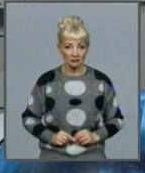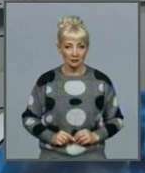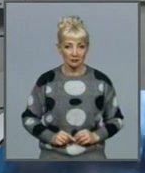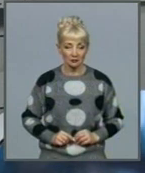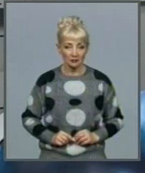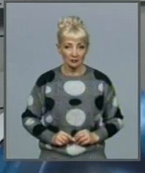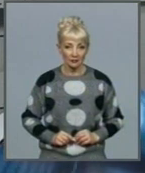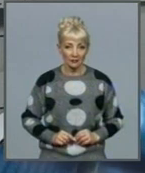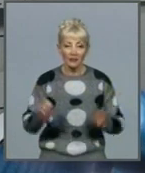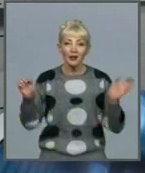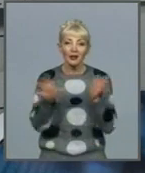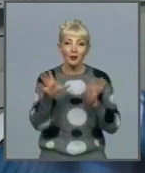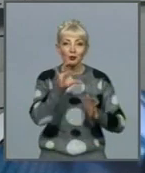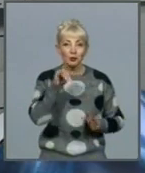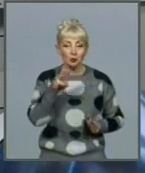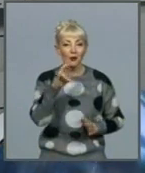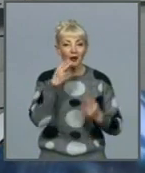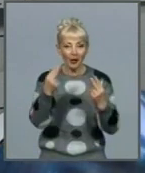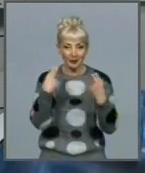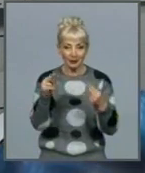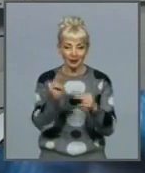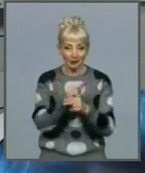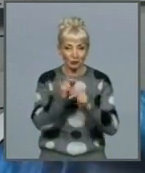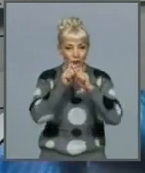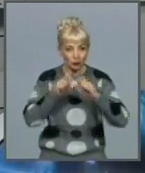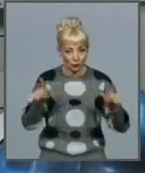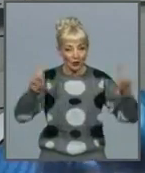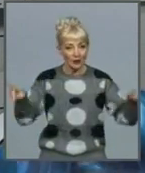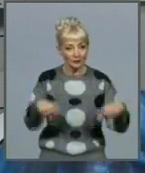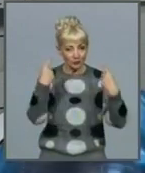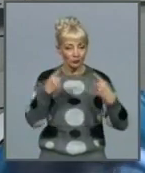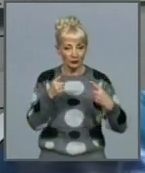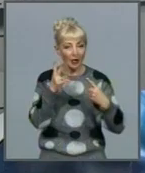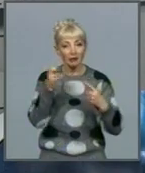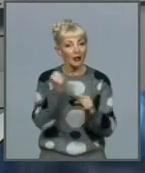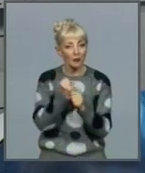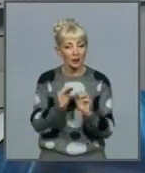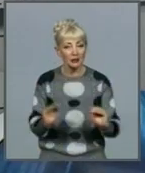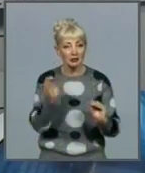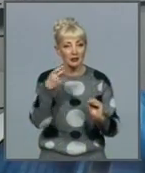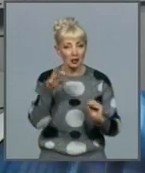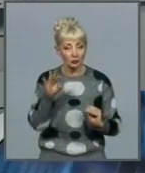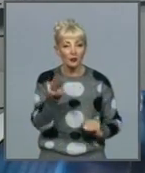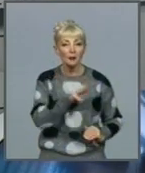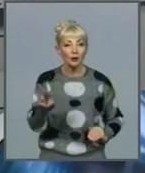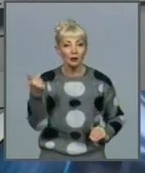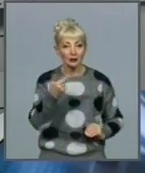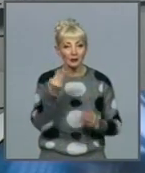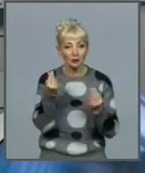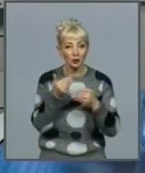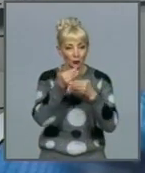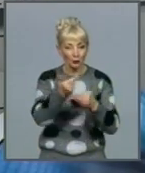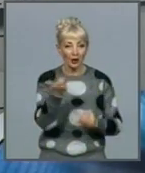Рекордна сума на капітальний ремонт шкіл, відновлення непрацюючих дитячих садочків, а ще мільйони гривень матеріальної допомоги харків'янам на